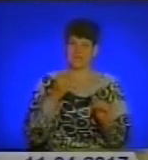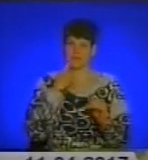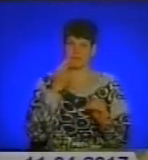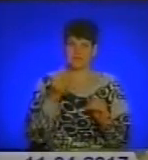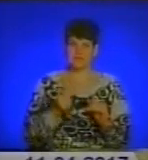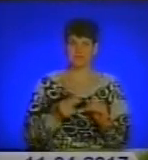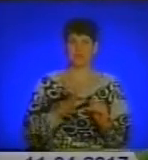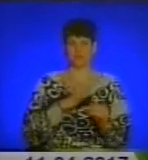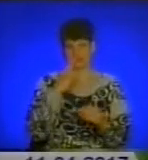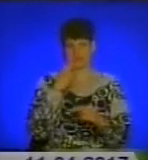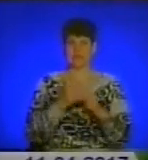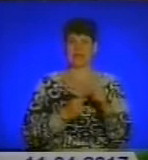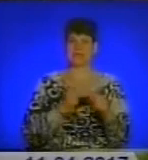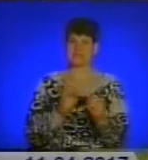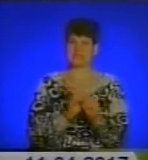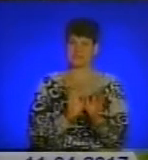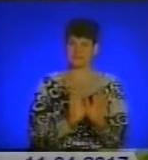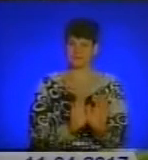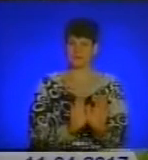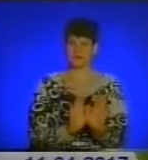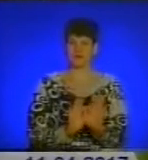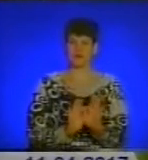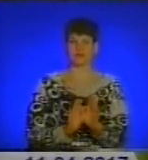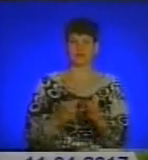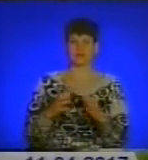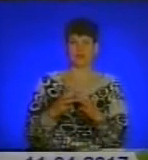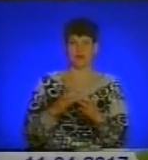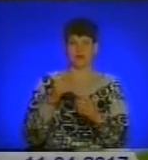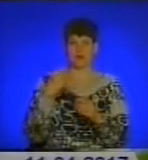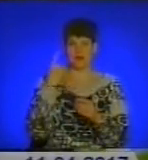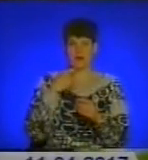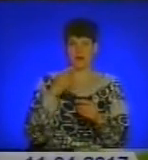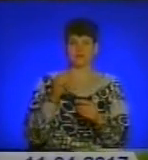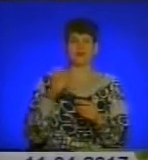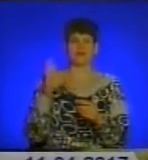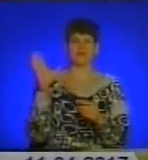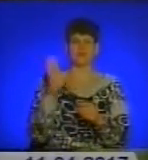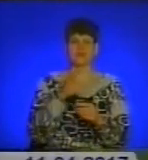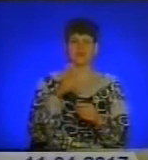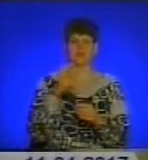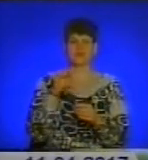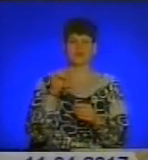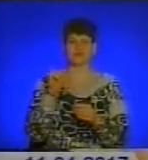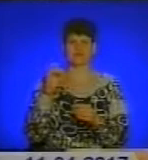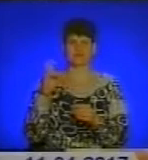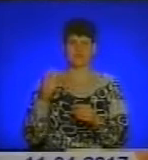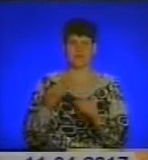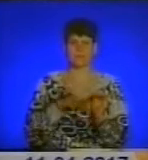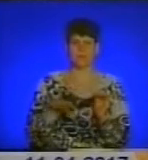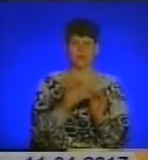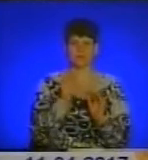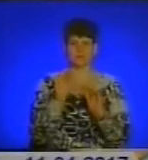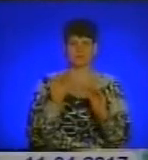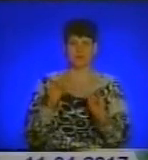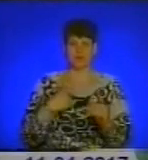традиційні підсумки. Тобто в категорії авторської підсумки то була повністю вся Софіївська площа заложена такими підсумками. І кажу,